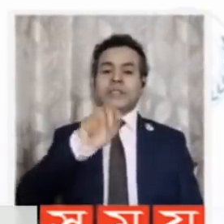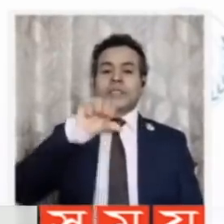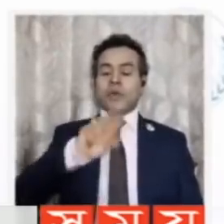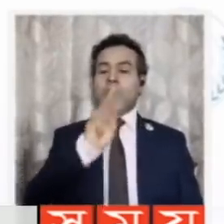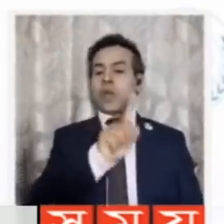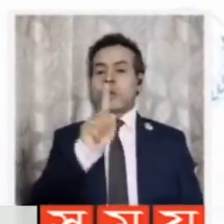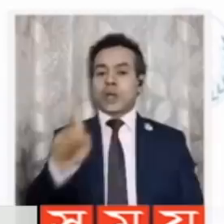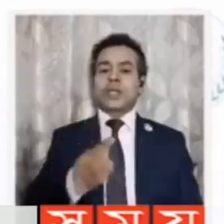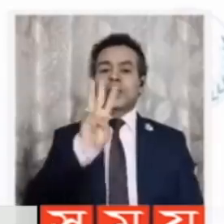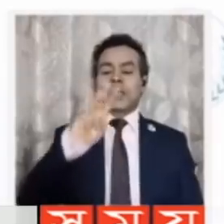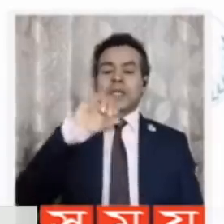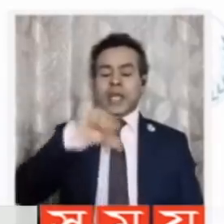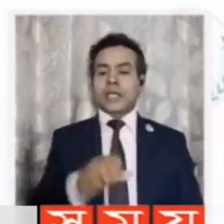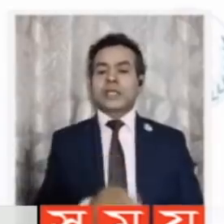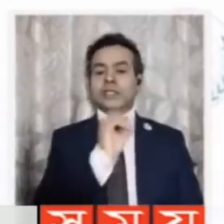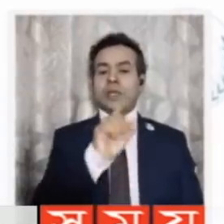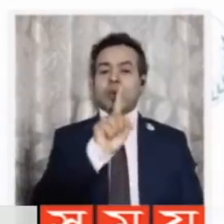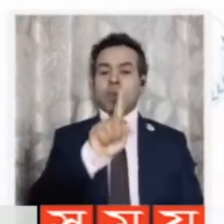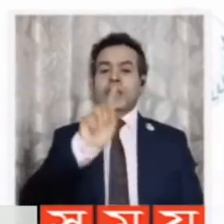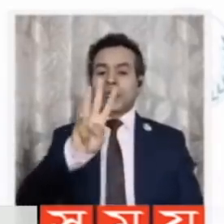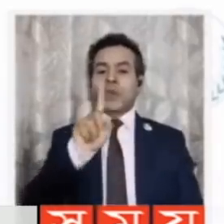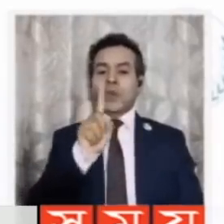01313791139 এবং